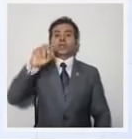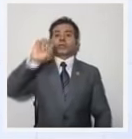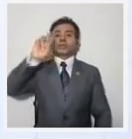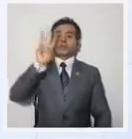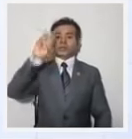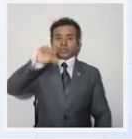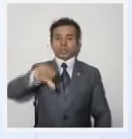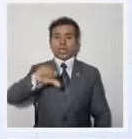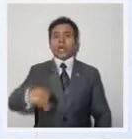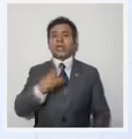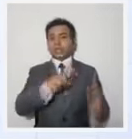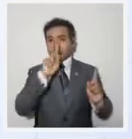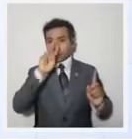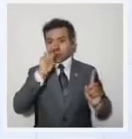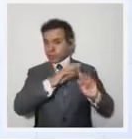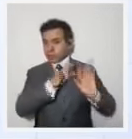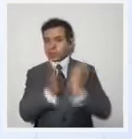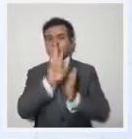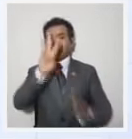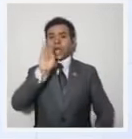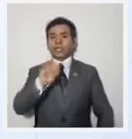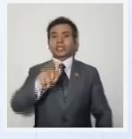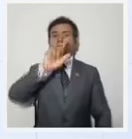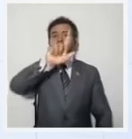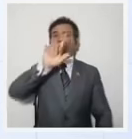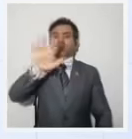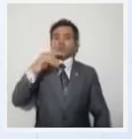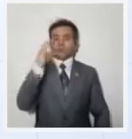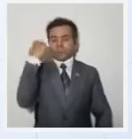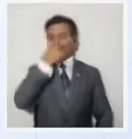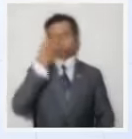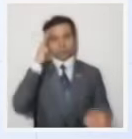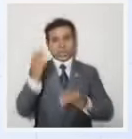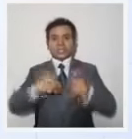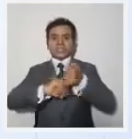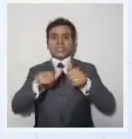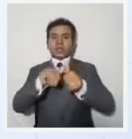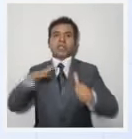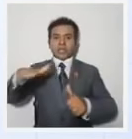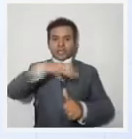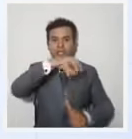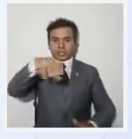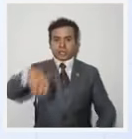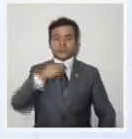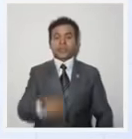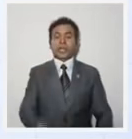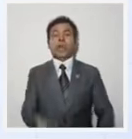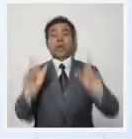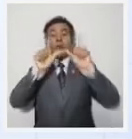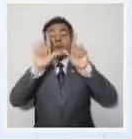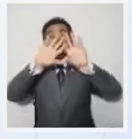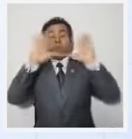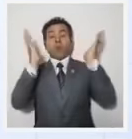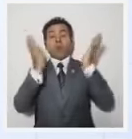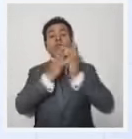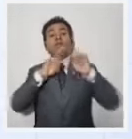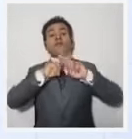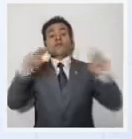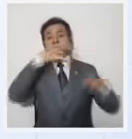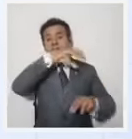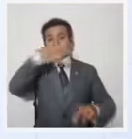জন, মৃত্যুবরণ করেছেন 139 জন এবং এ পর্যন্ত 3,075 জন।